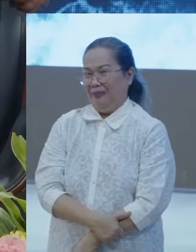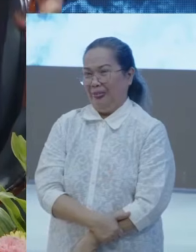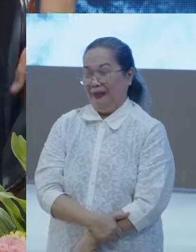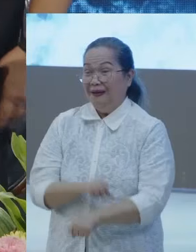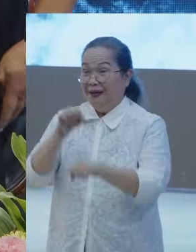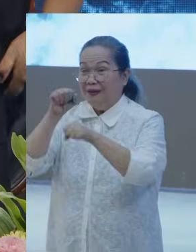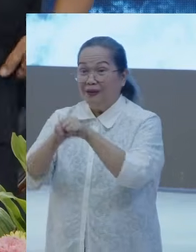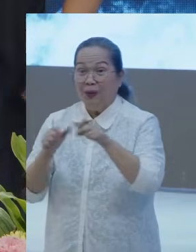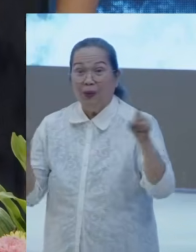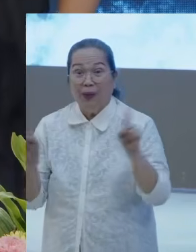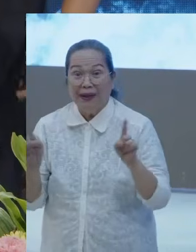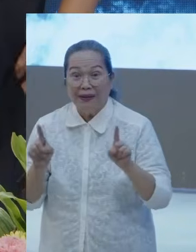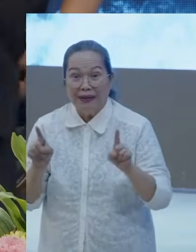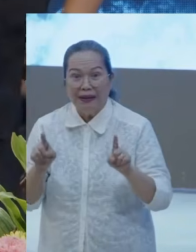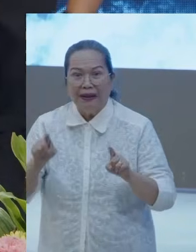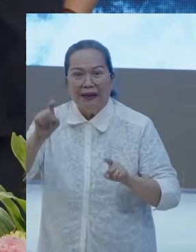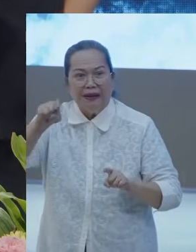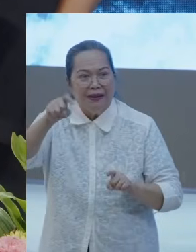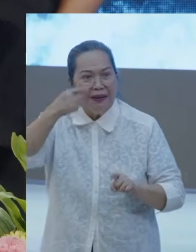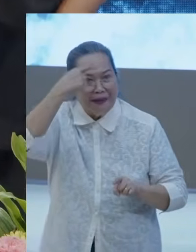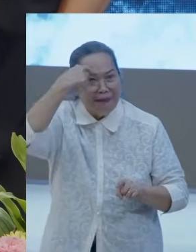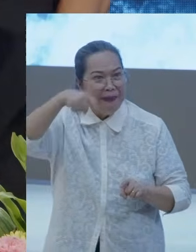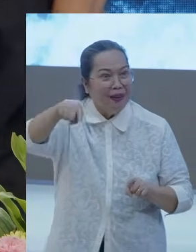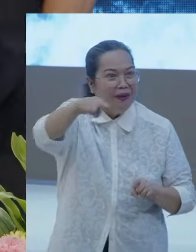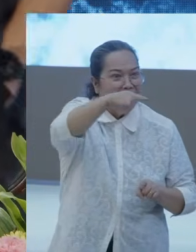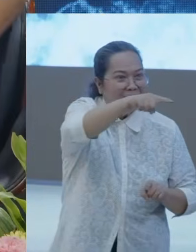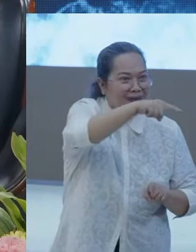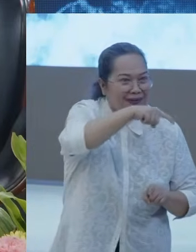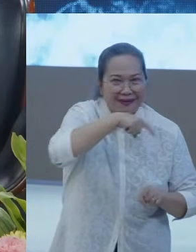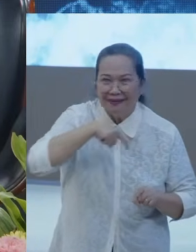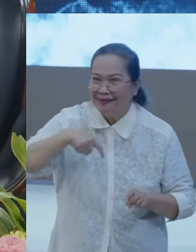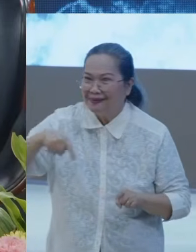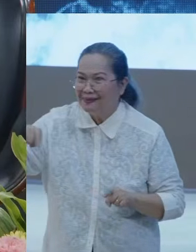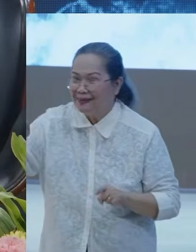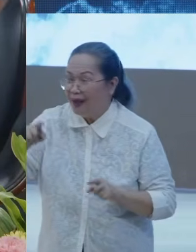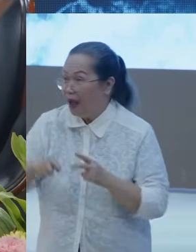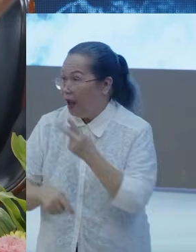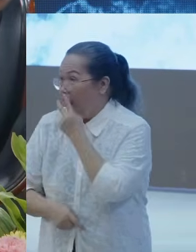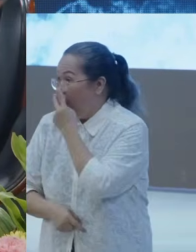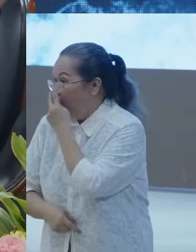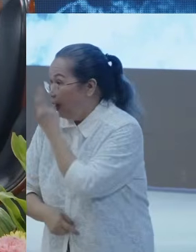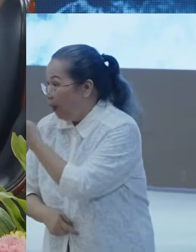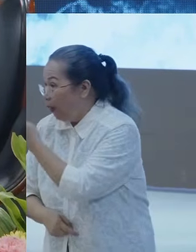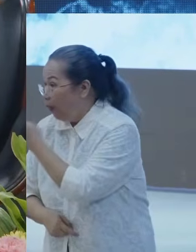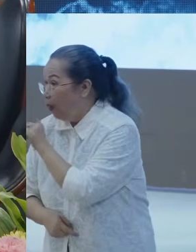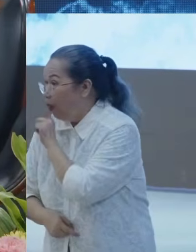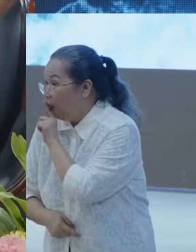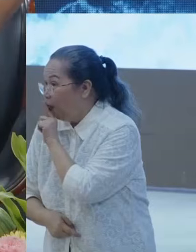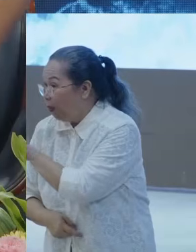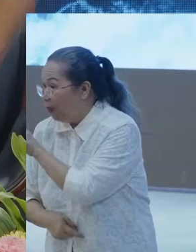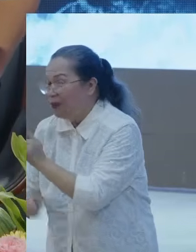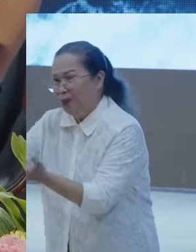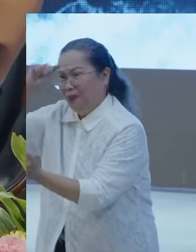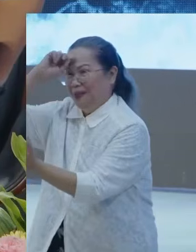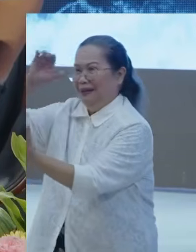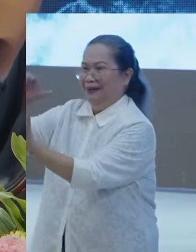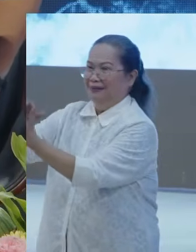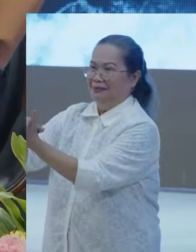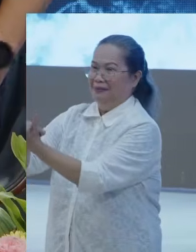So, alam natin yan. Kasi sa kultura natin, to see is to